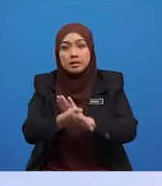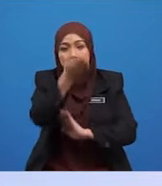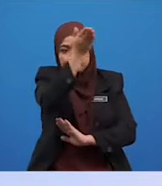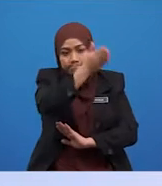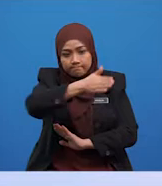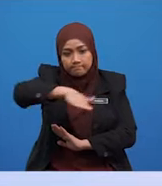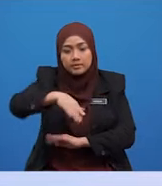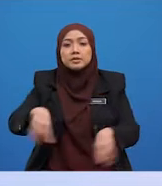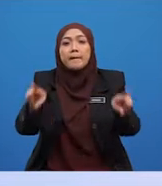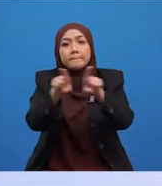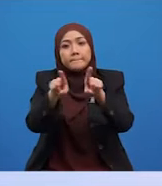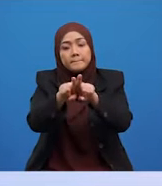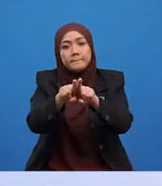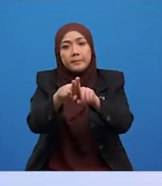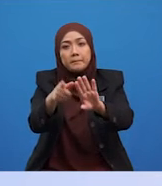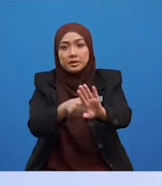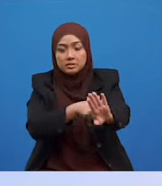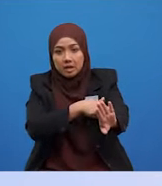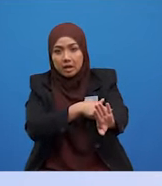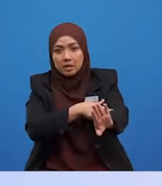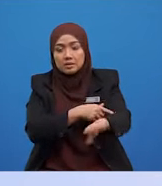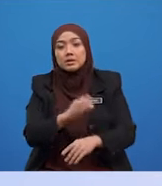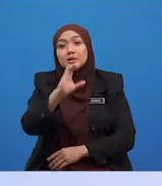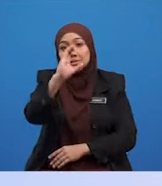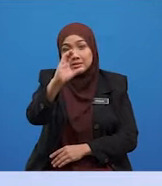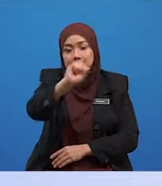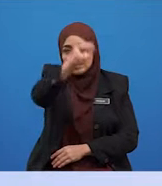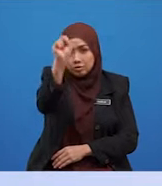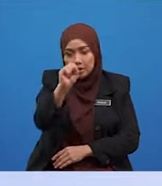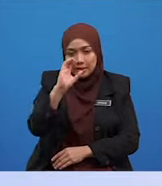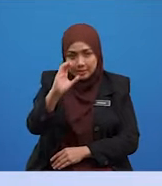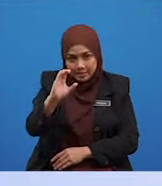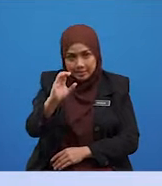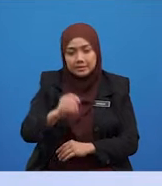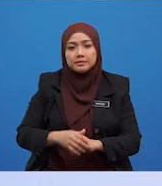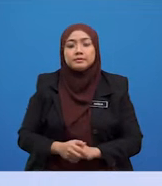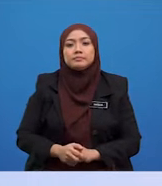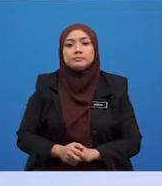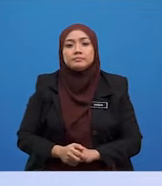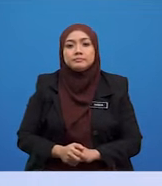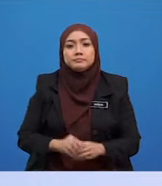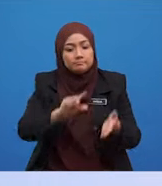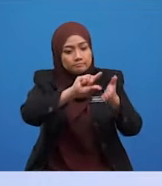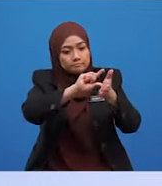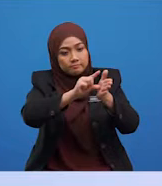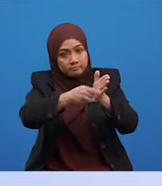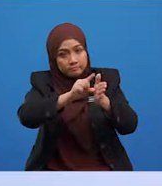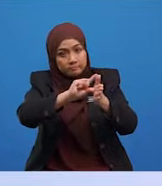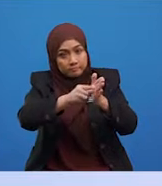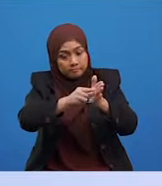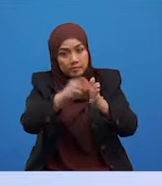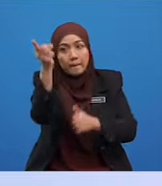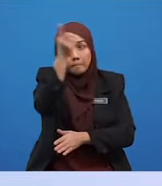yang sama panjang. Bagi soalan C, kehendak soalan ialah jejari